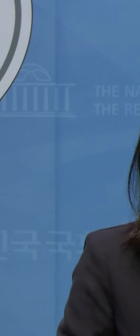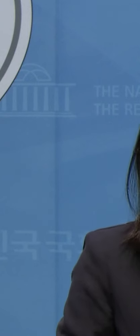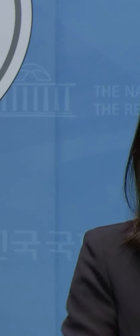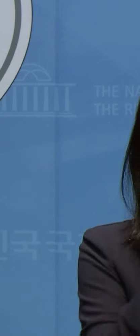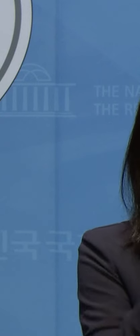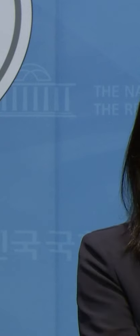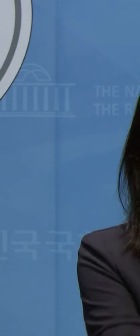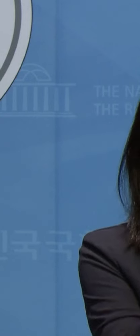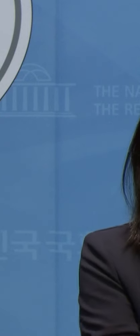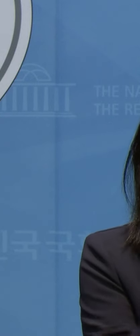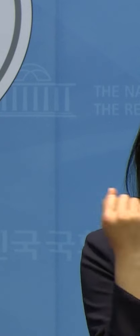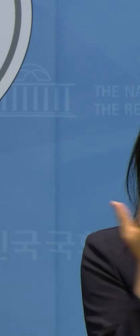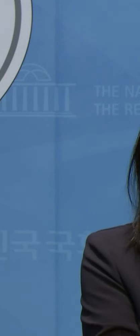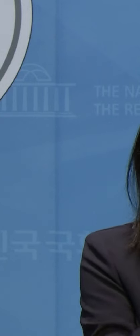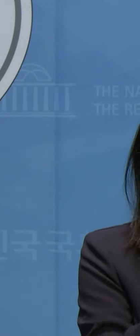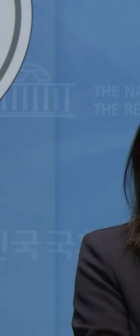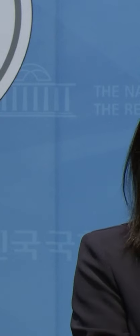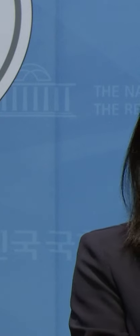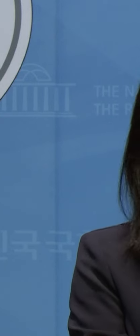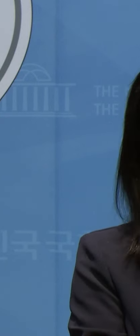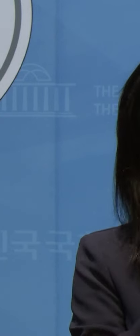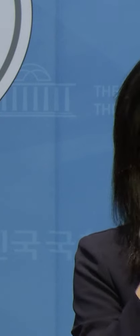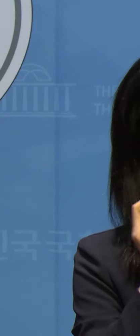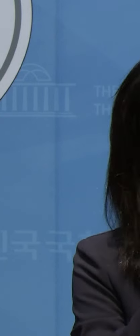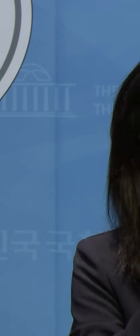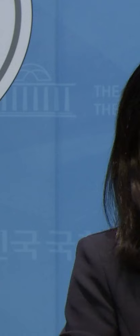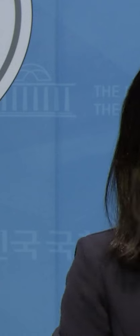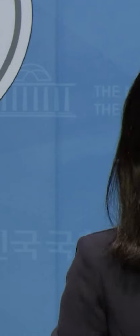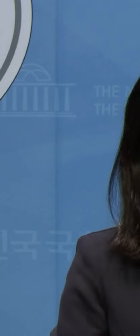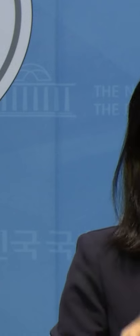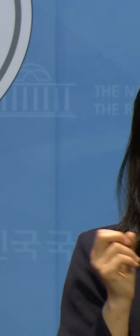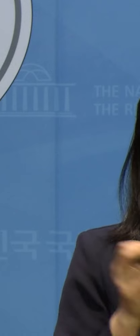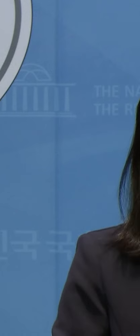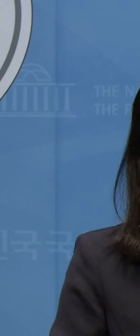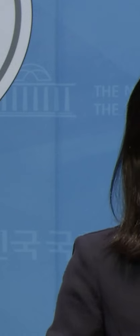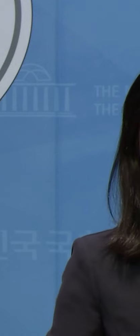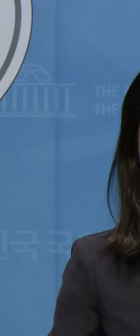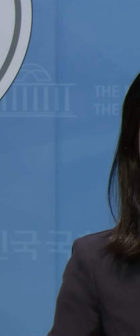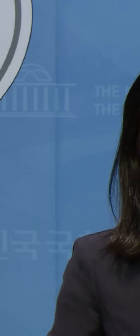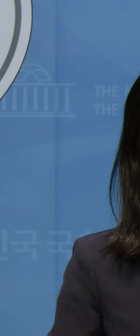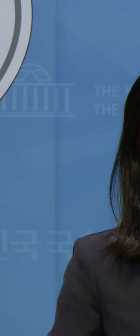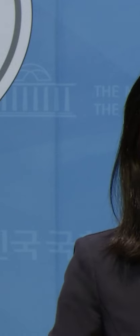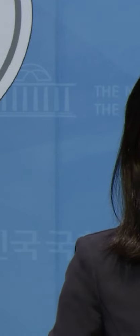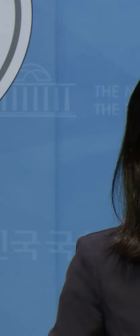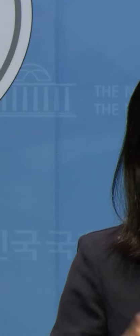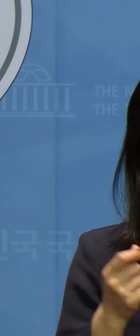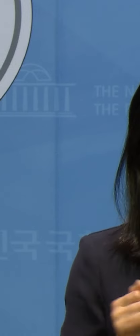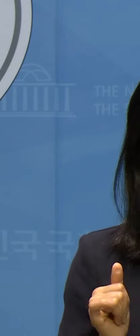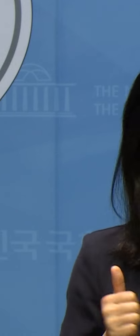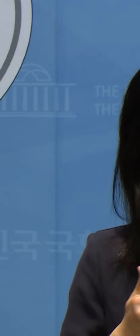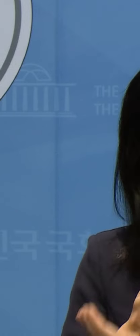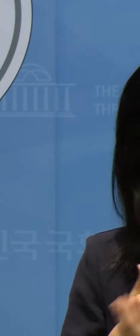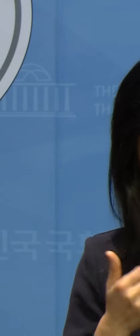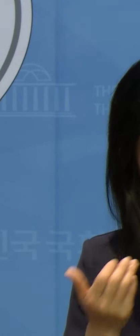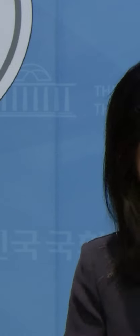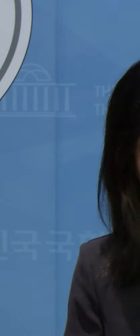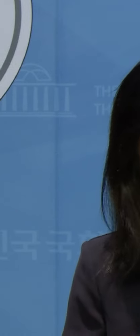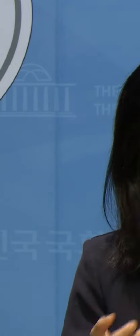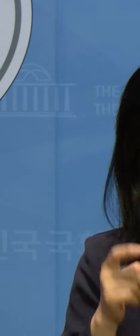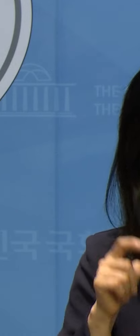자신들의 혐의를 가리기 위한 것인지 아니면 수족처럼 부리던 이들을 보호하기 위한 것인지